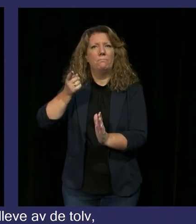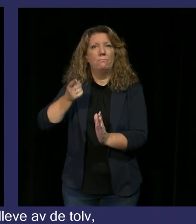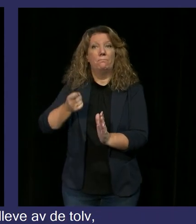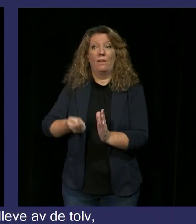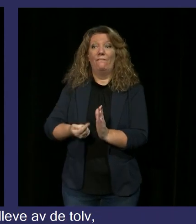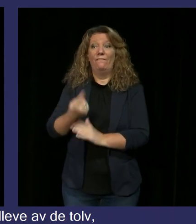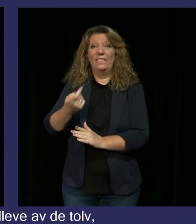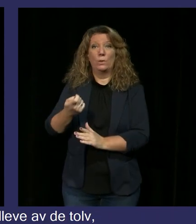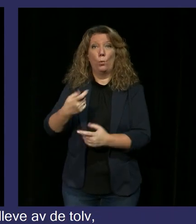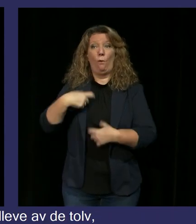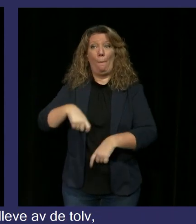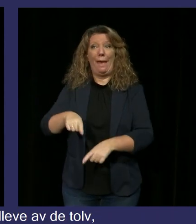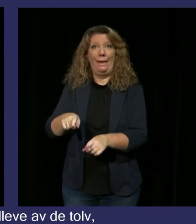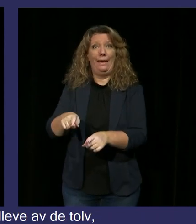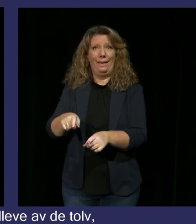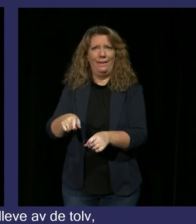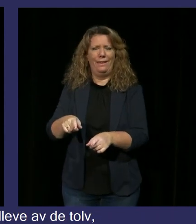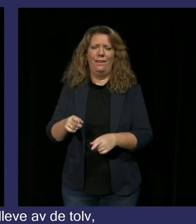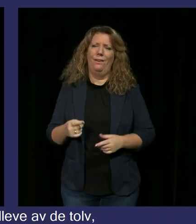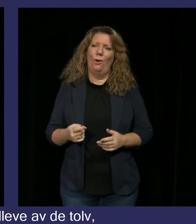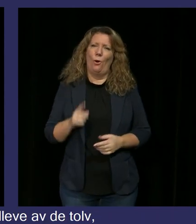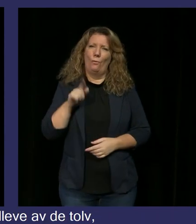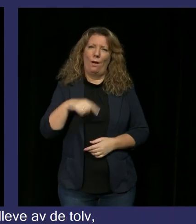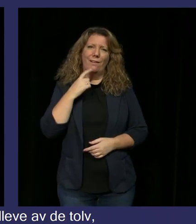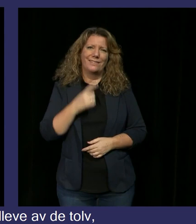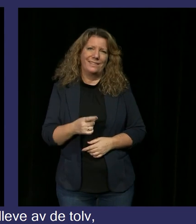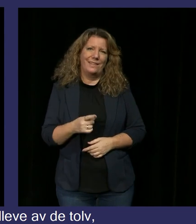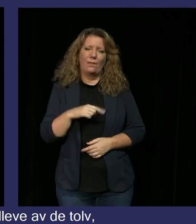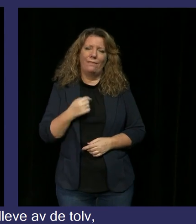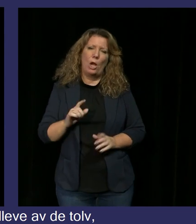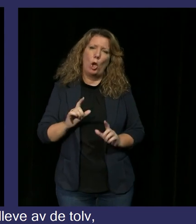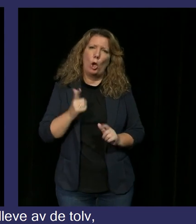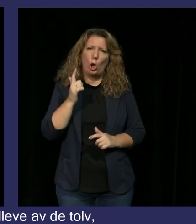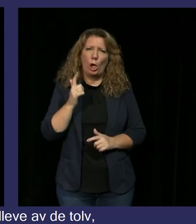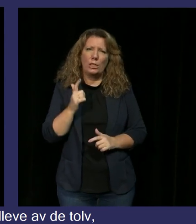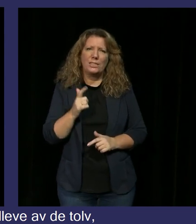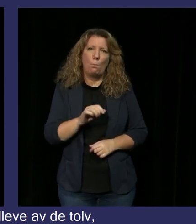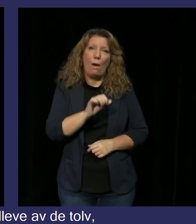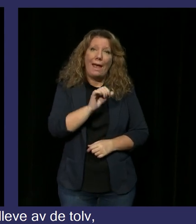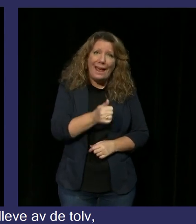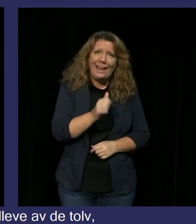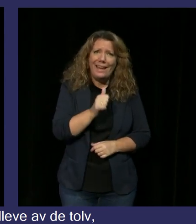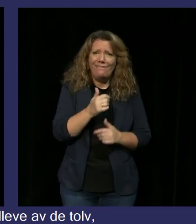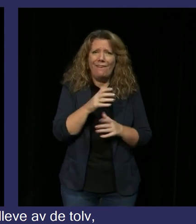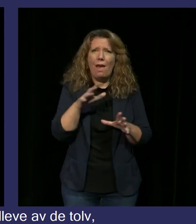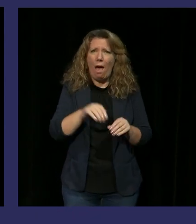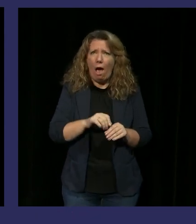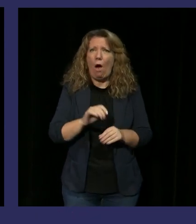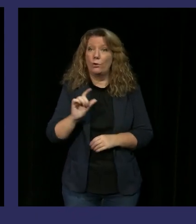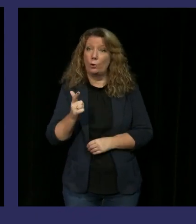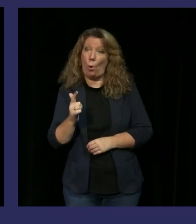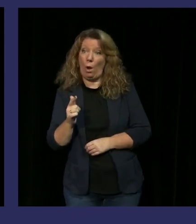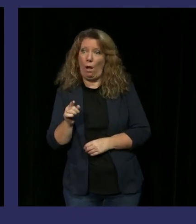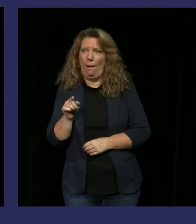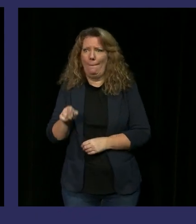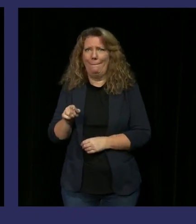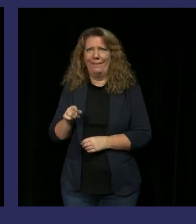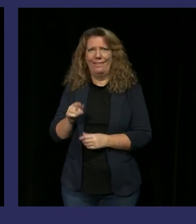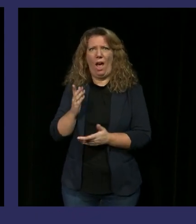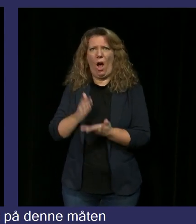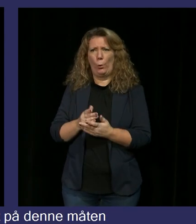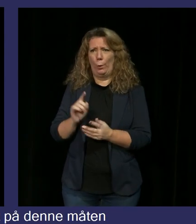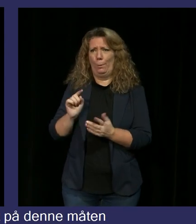da, når jeg kan si at vi kanskje lykkes på 11 av de 12, så synes jeg det ganske bra. Men det 12. ble sablet mye støy